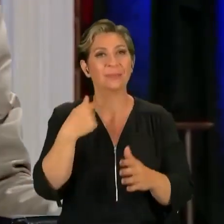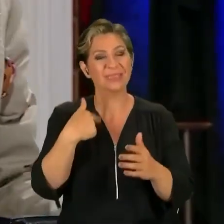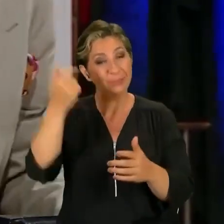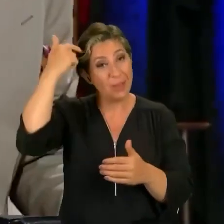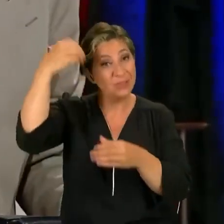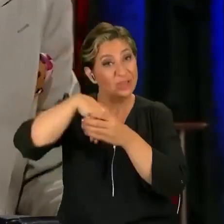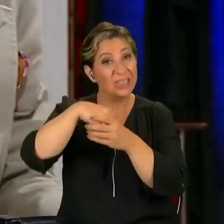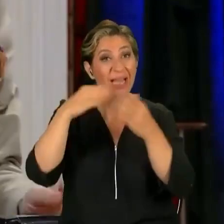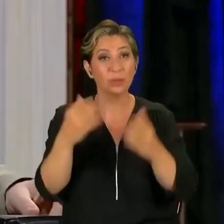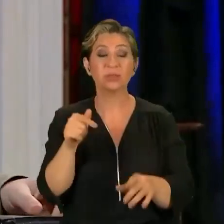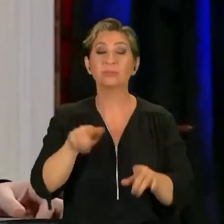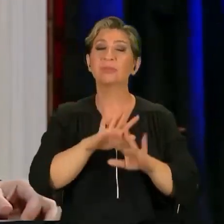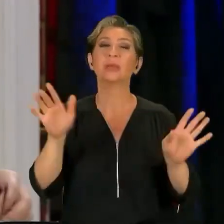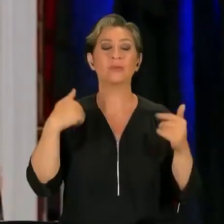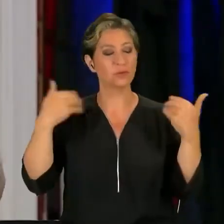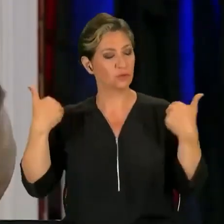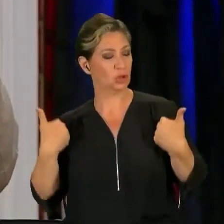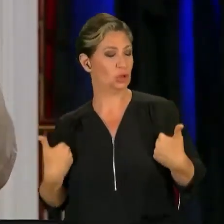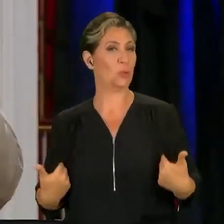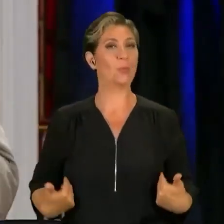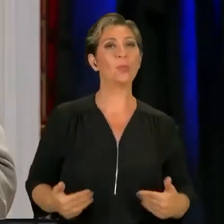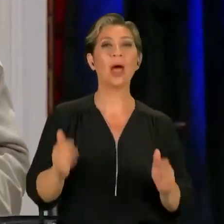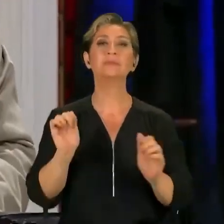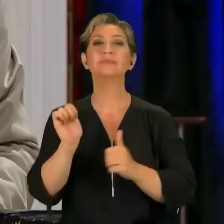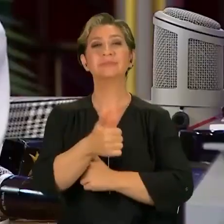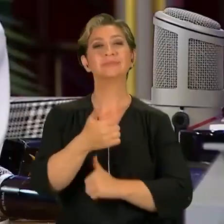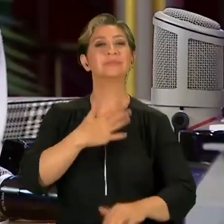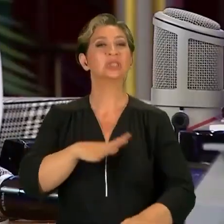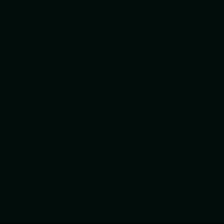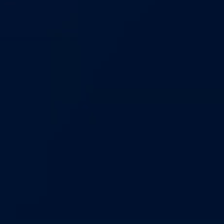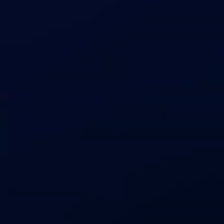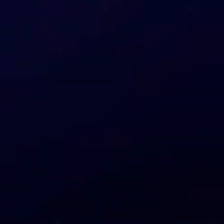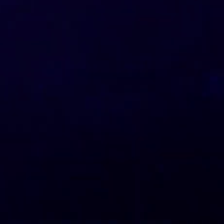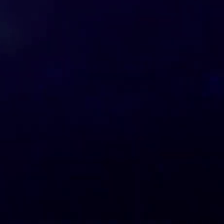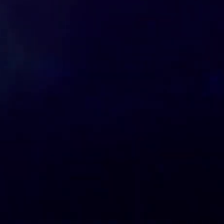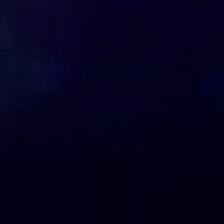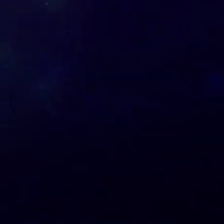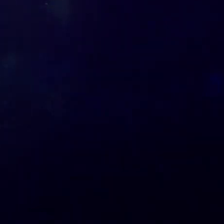içindekiyle filan. Şimdi artık ben vücudumla ön planda olmak istiyorum.